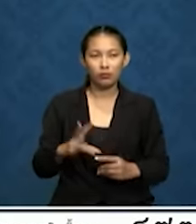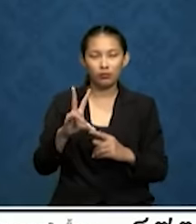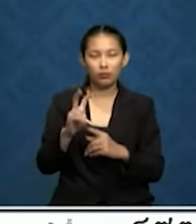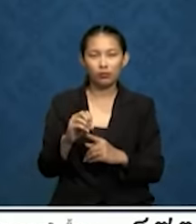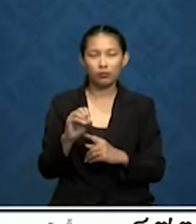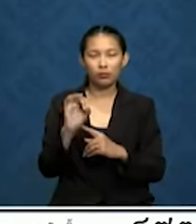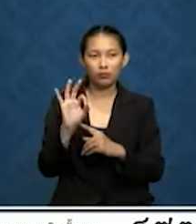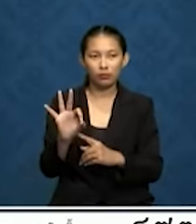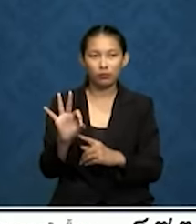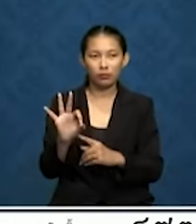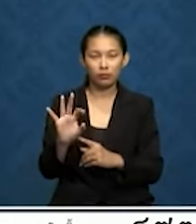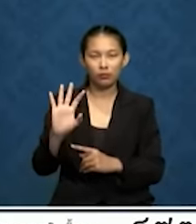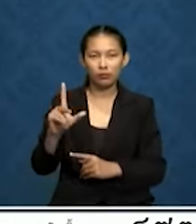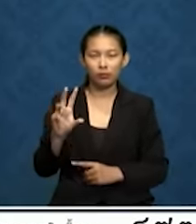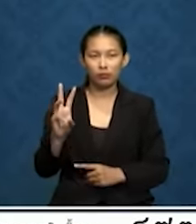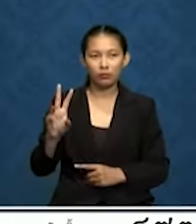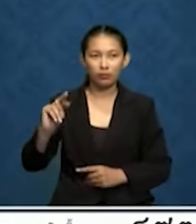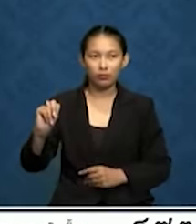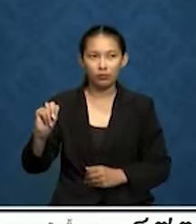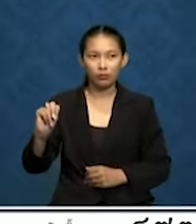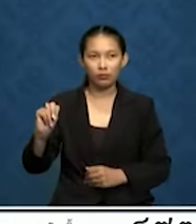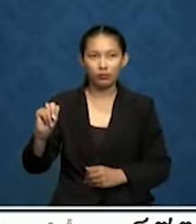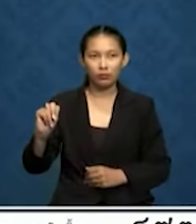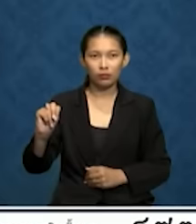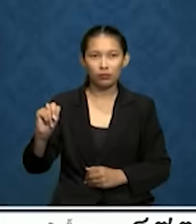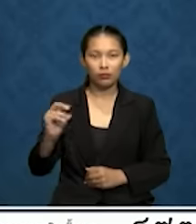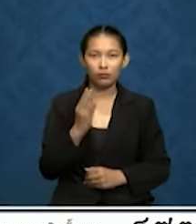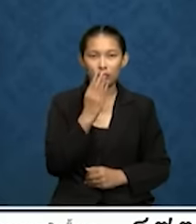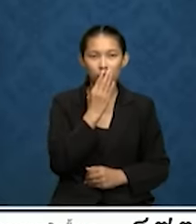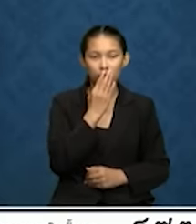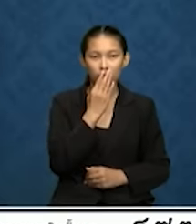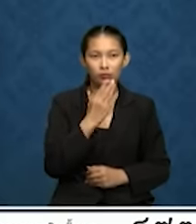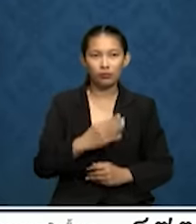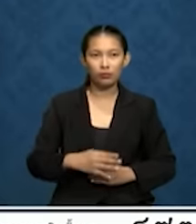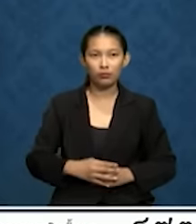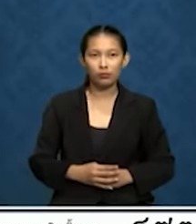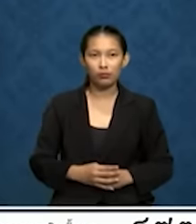79นายชวนหลีกภัย งดออกเสียง